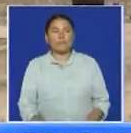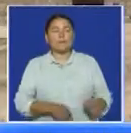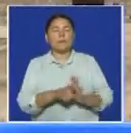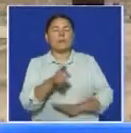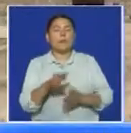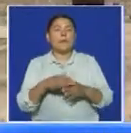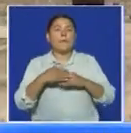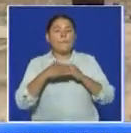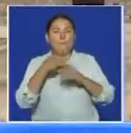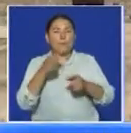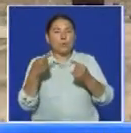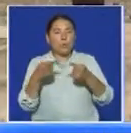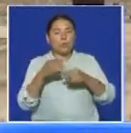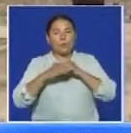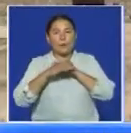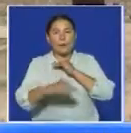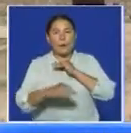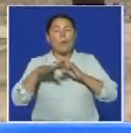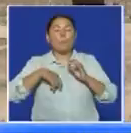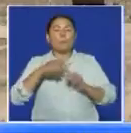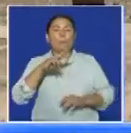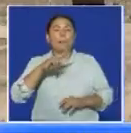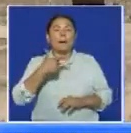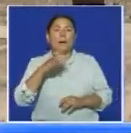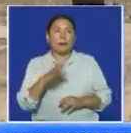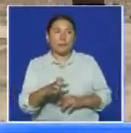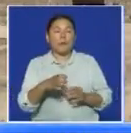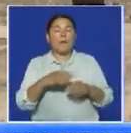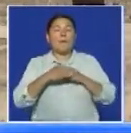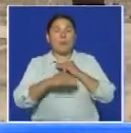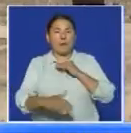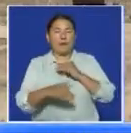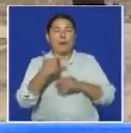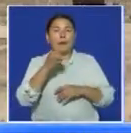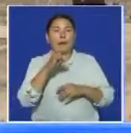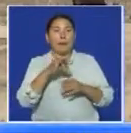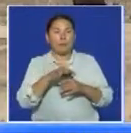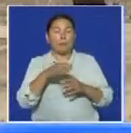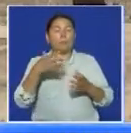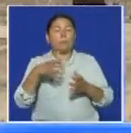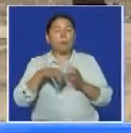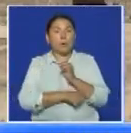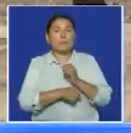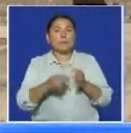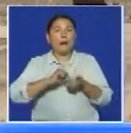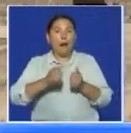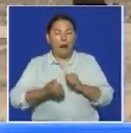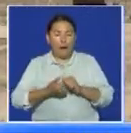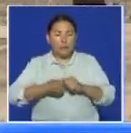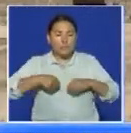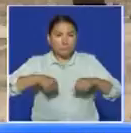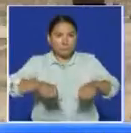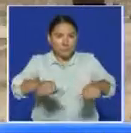Сначала выравнивается дорожное покрытие, затем идет засыпка ПГС, утрамбовка и выравнивание грейдером. После идет слой щебня, также